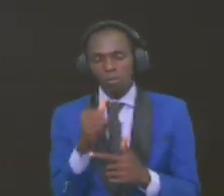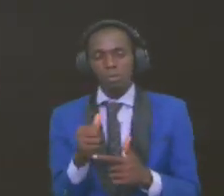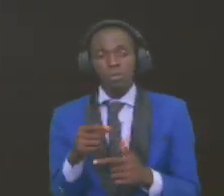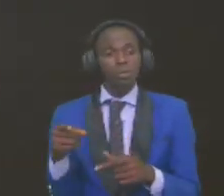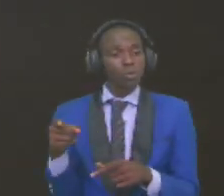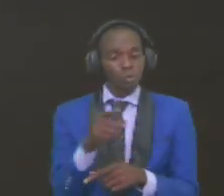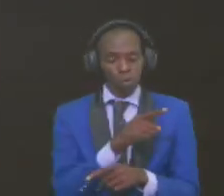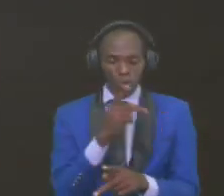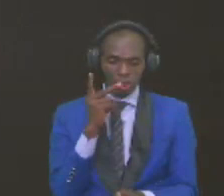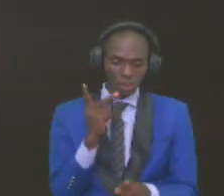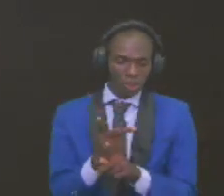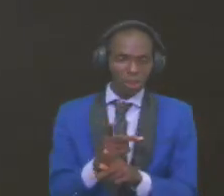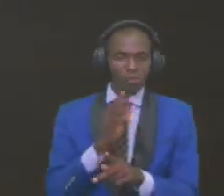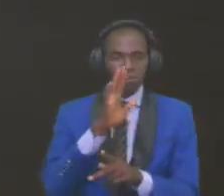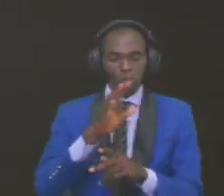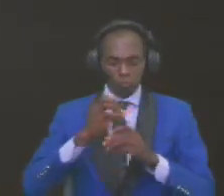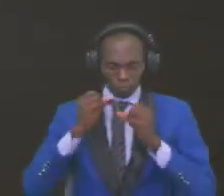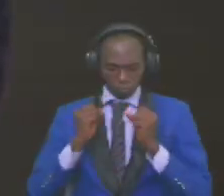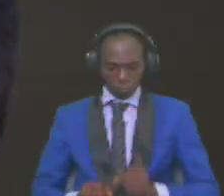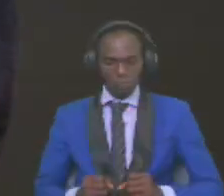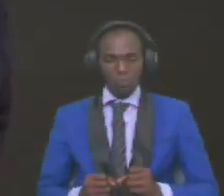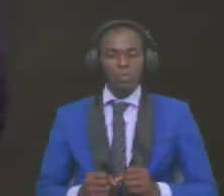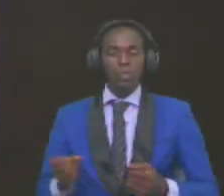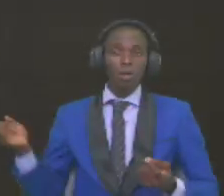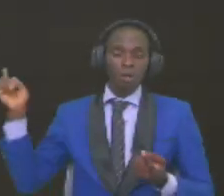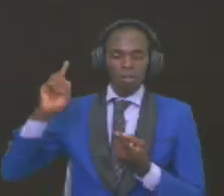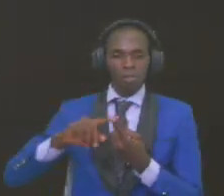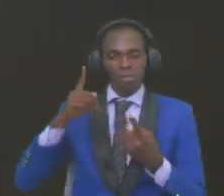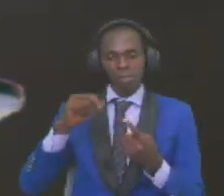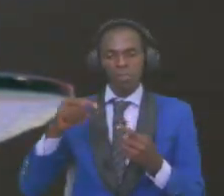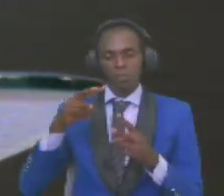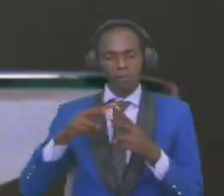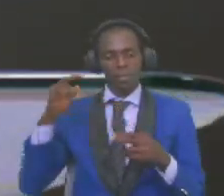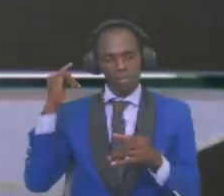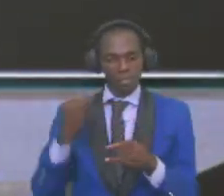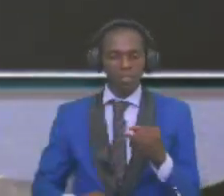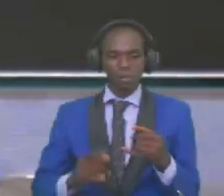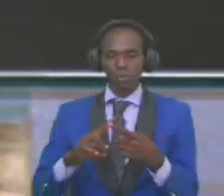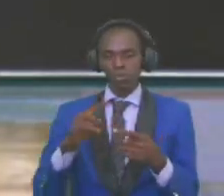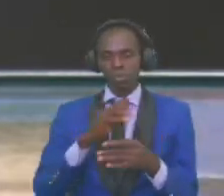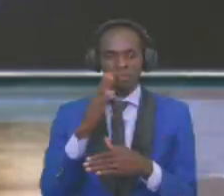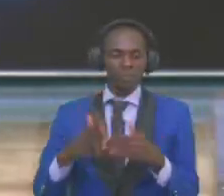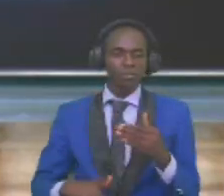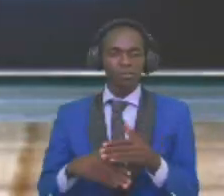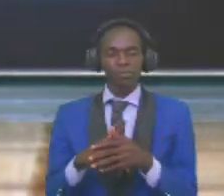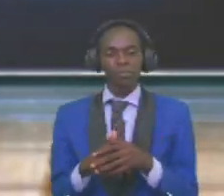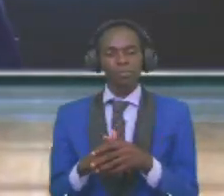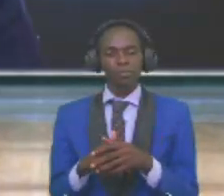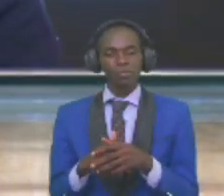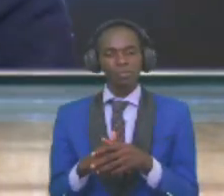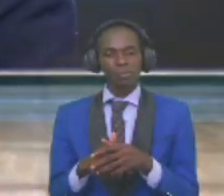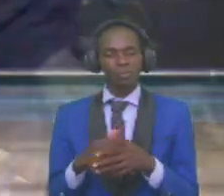mais tu maintiens ta ferme était juste à la fin jusqu'à la dernière